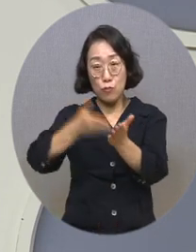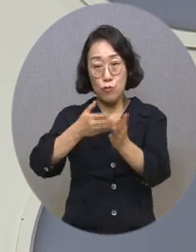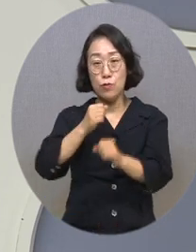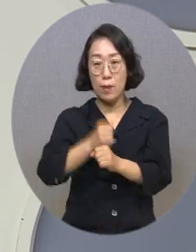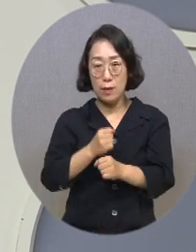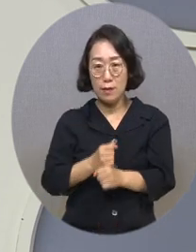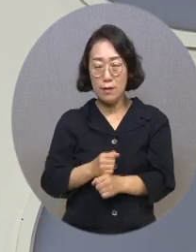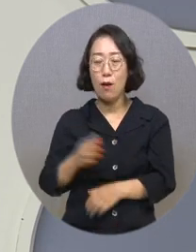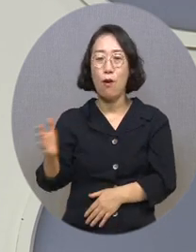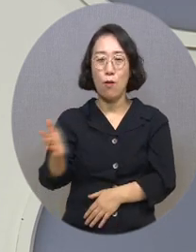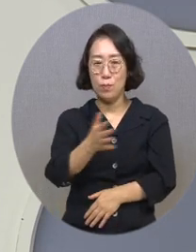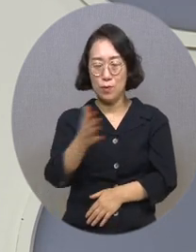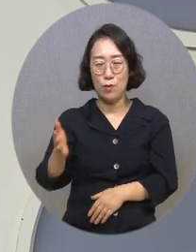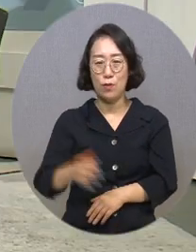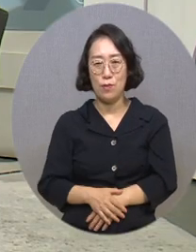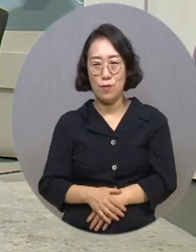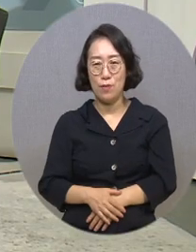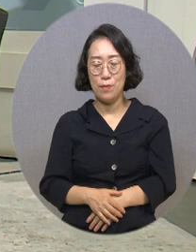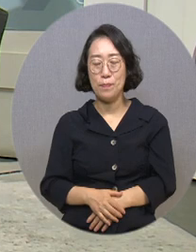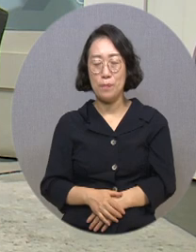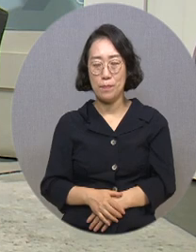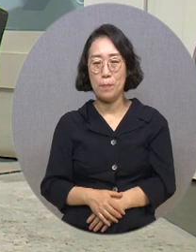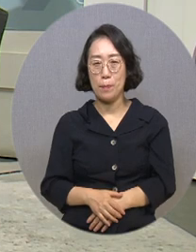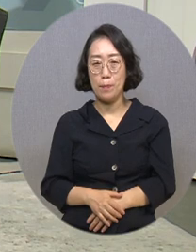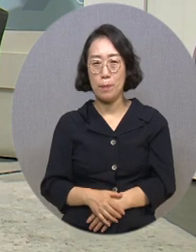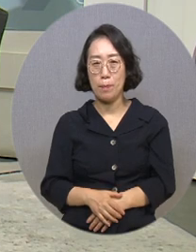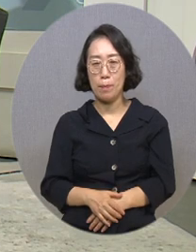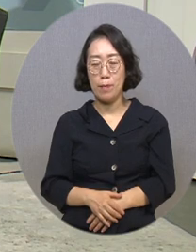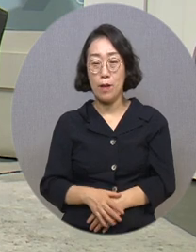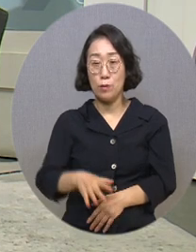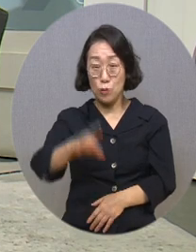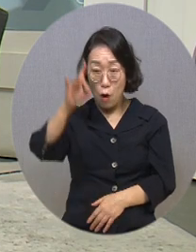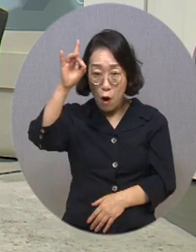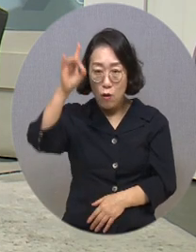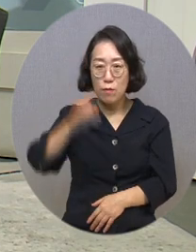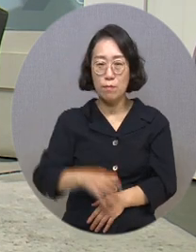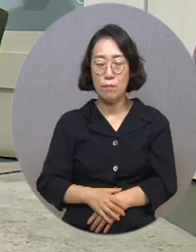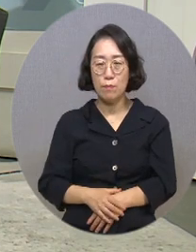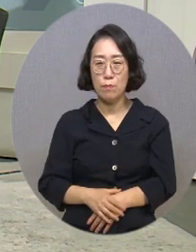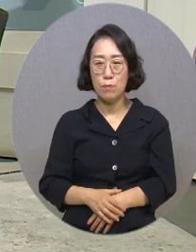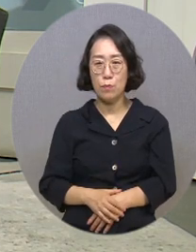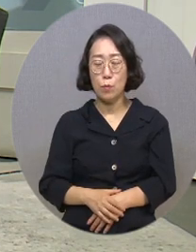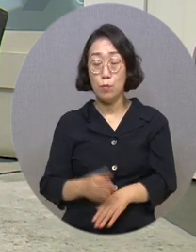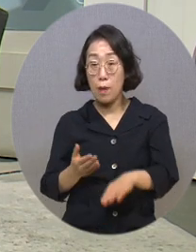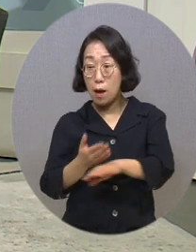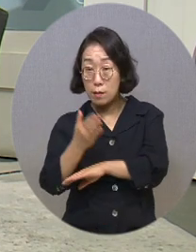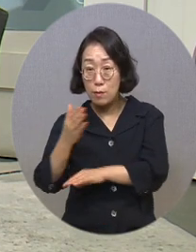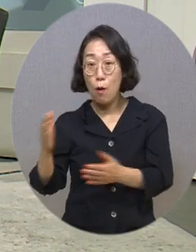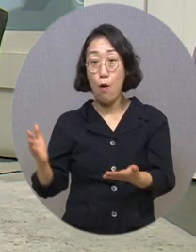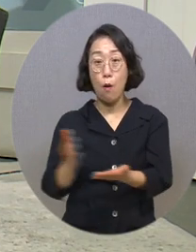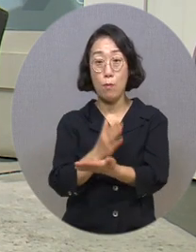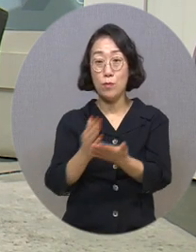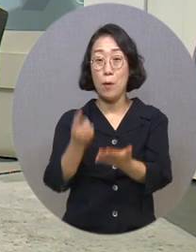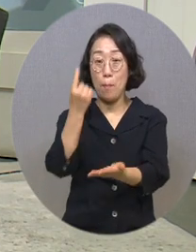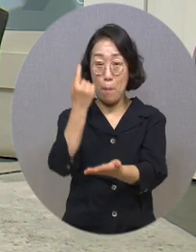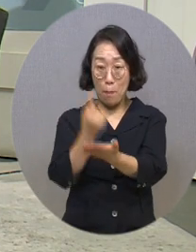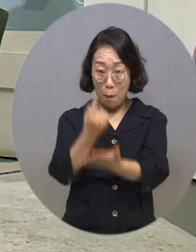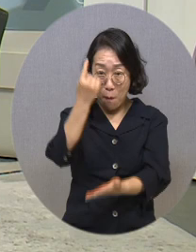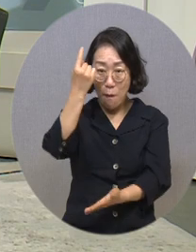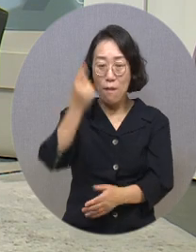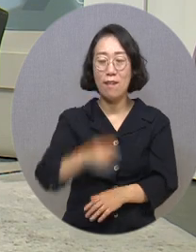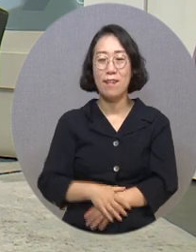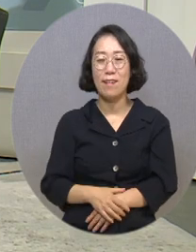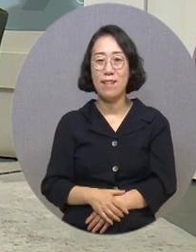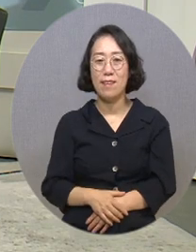아, 그러니까 네. 결국은 그게 차이예요. 예, 결국은 최초고. 예예. 예. 예, 전무후무하다고 봐야겠네요. 아직은.